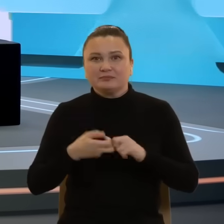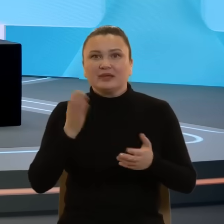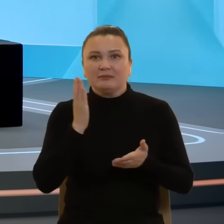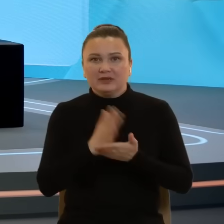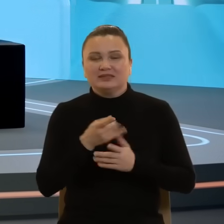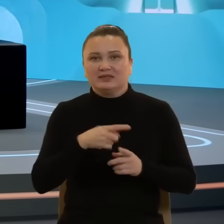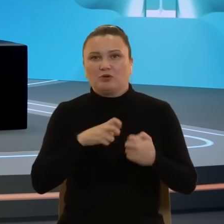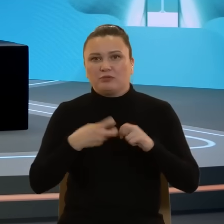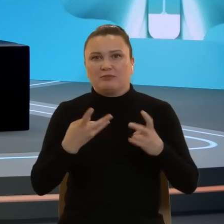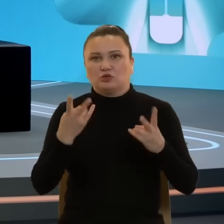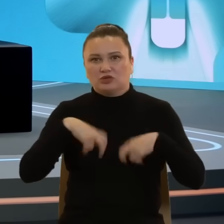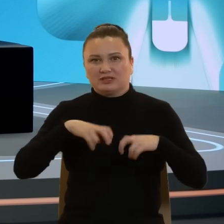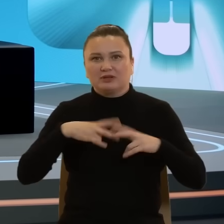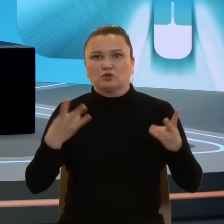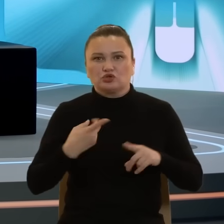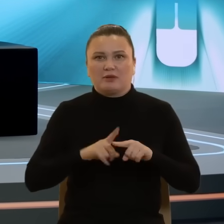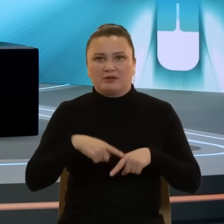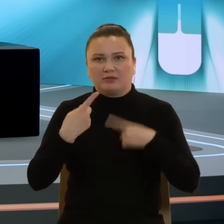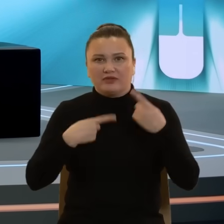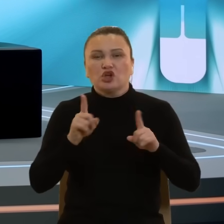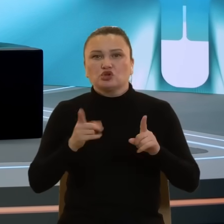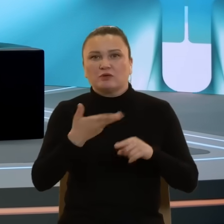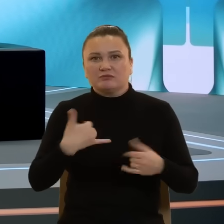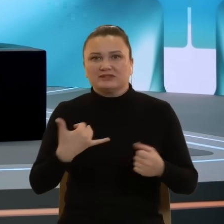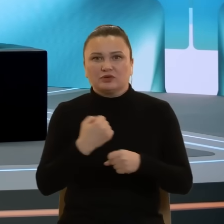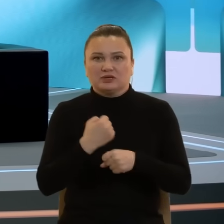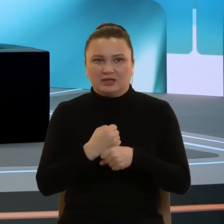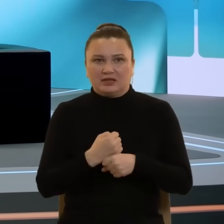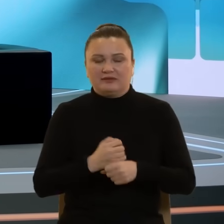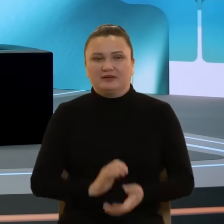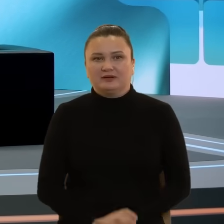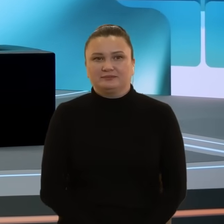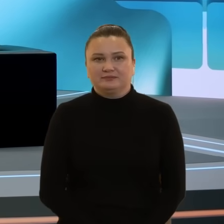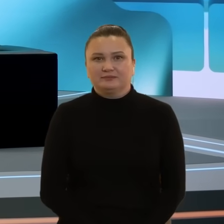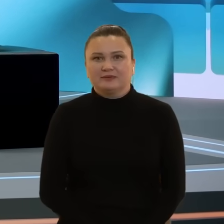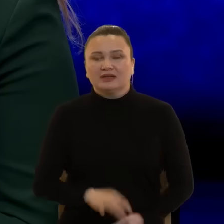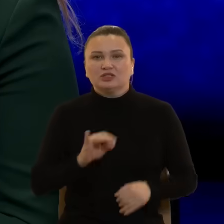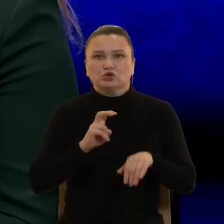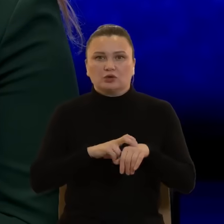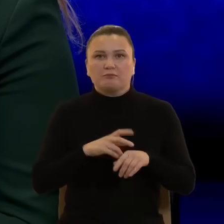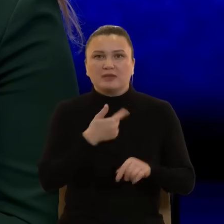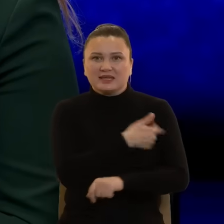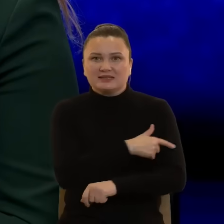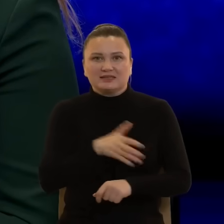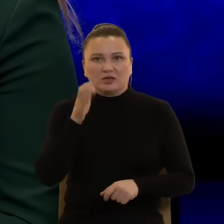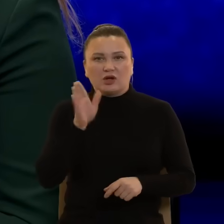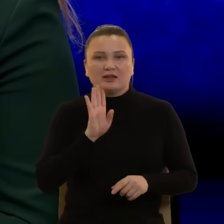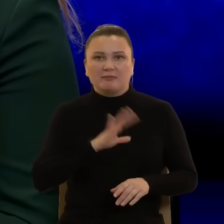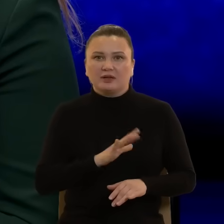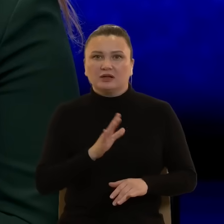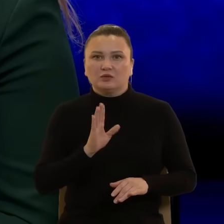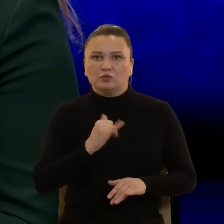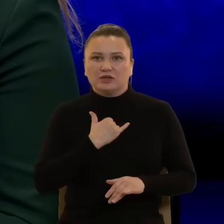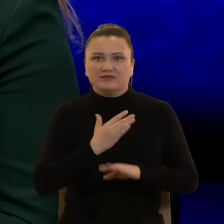с ней нужно разбираться, о ней нужно говорить, что мы сегодня и делали вместе со Светланой Александровной Радчиной, доктором медицинских наук. Она была в